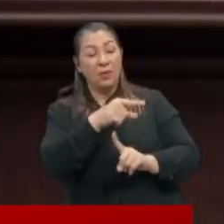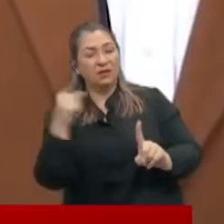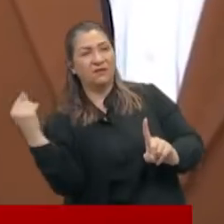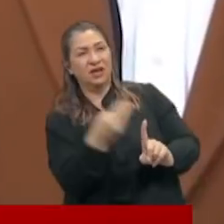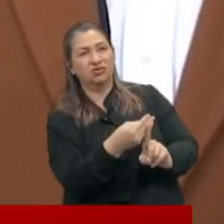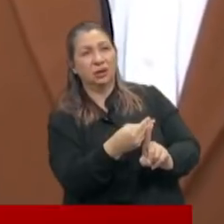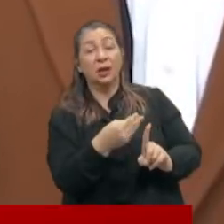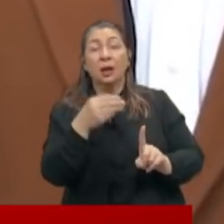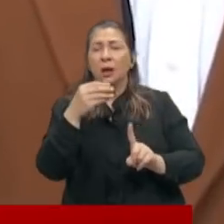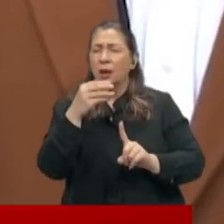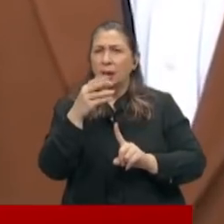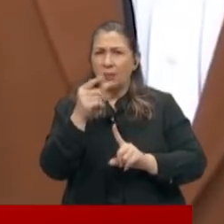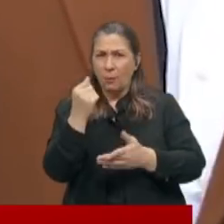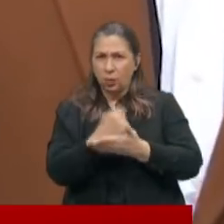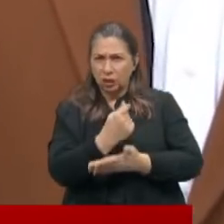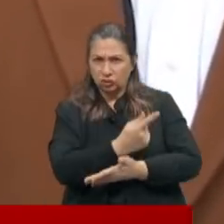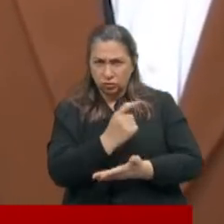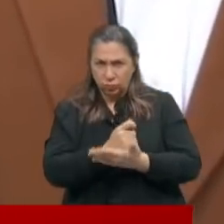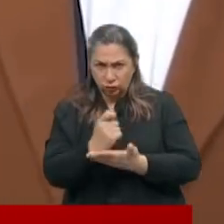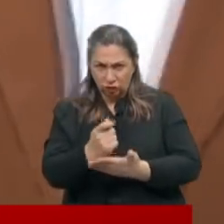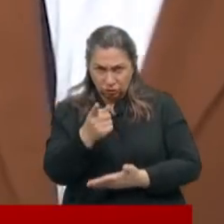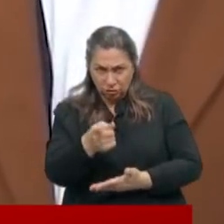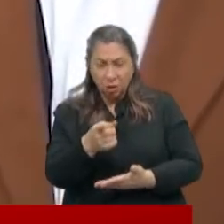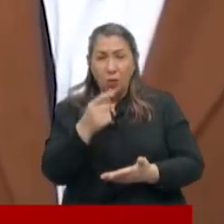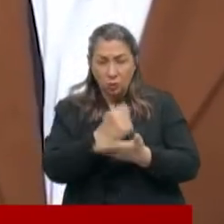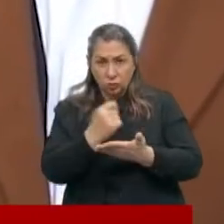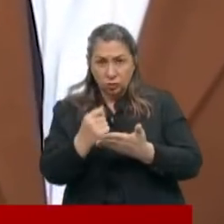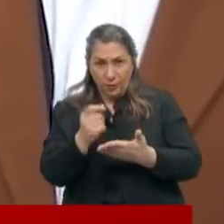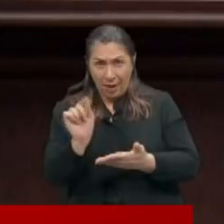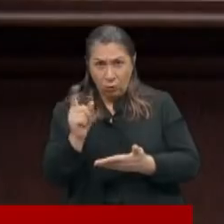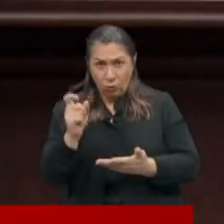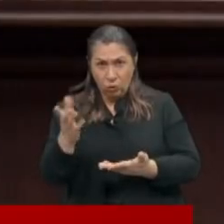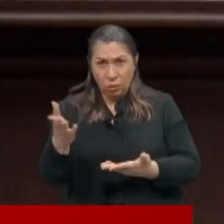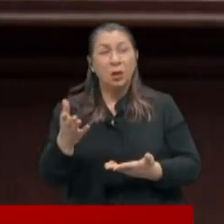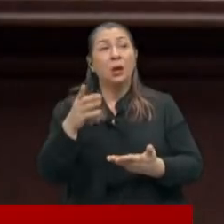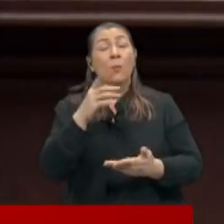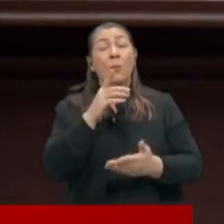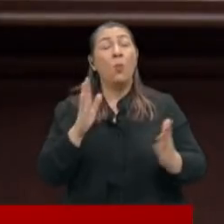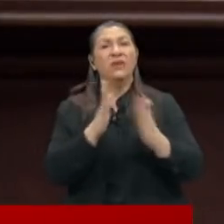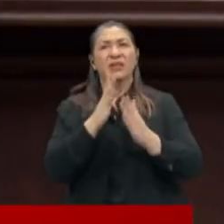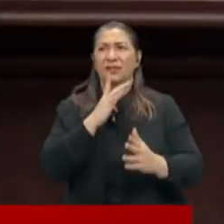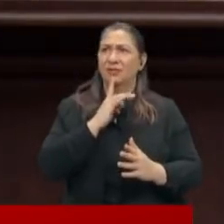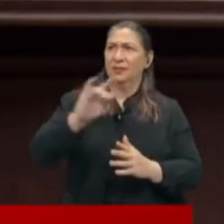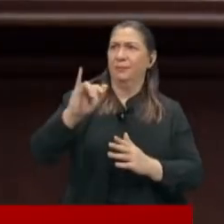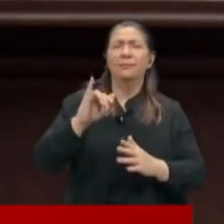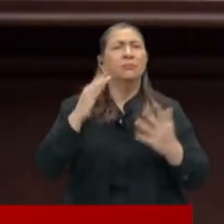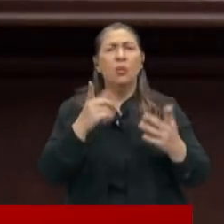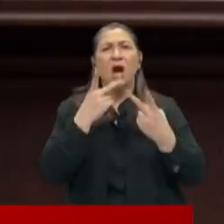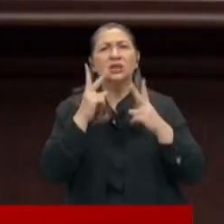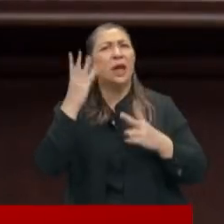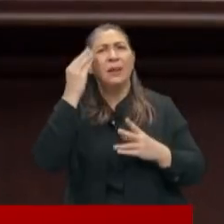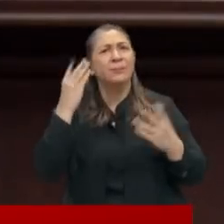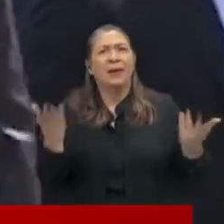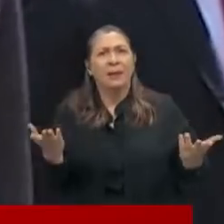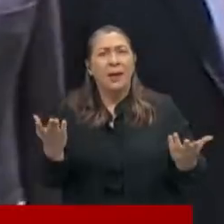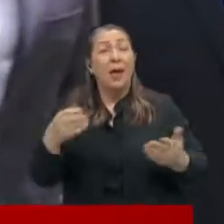İmralı'dakine verecek. Şimdi İmralı'nın postacılığına soyunmuş, öyle anlaşılıyor. Posta memuru mu kendisi? Muhalefetin tepki gösterdiği bu açıklama ne anlama